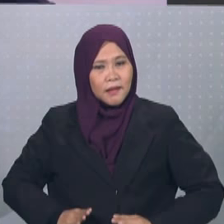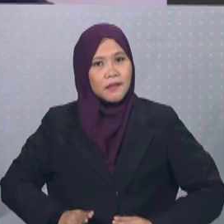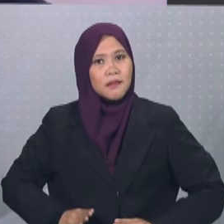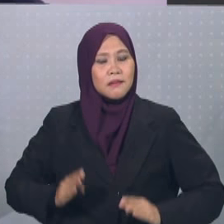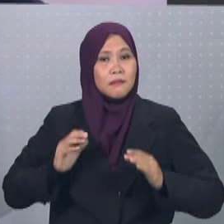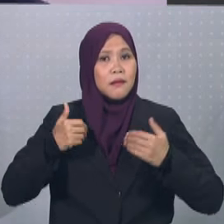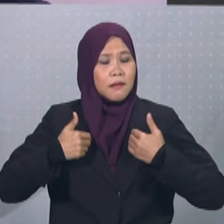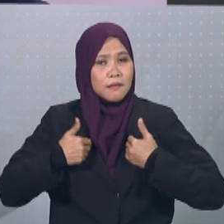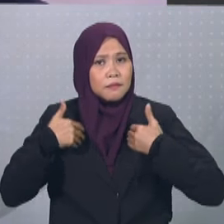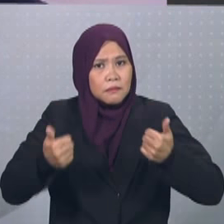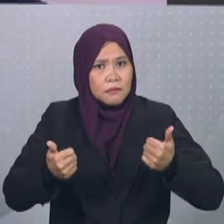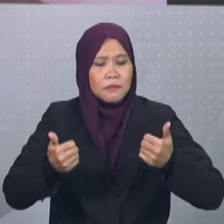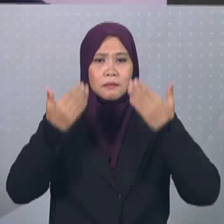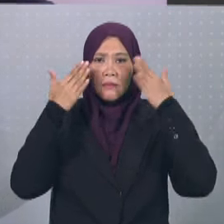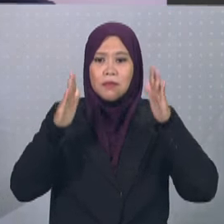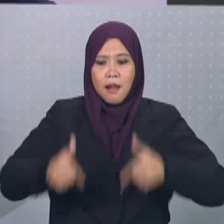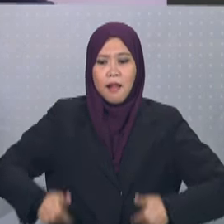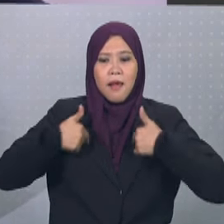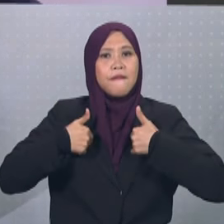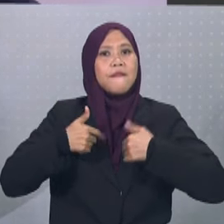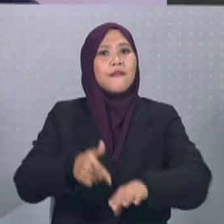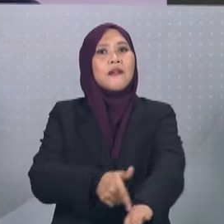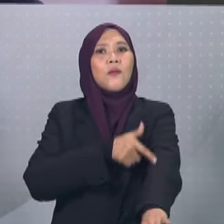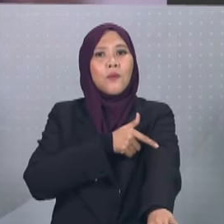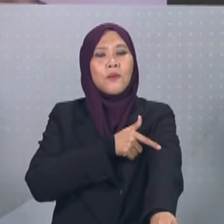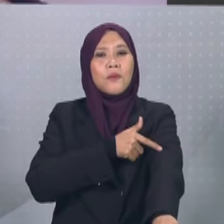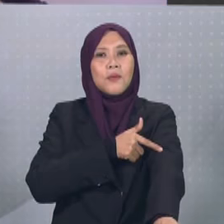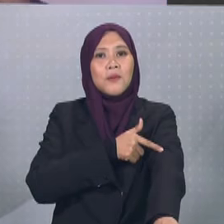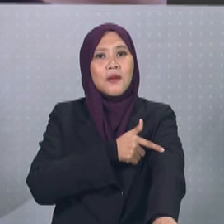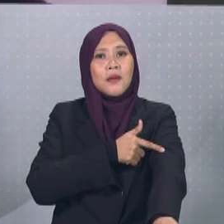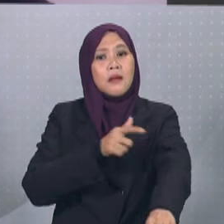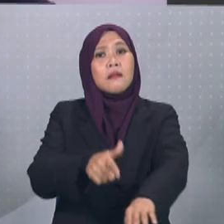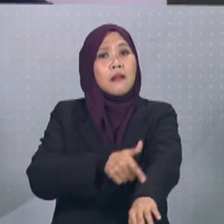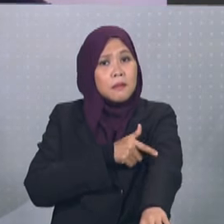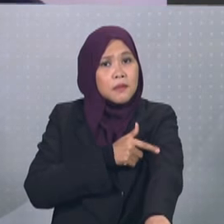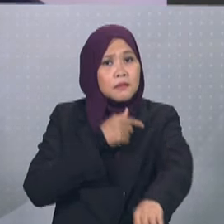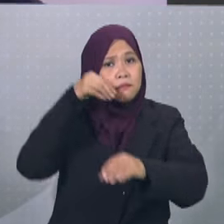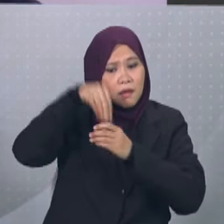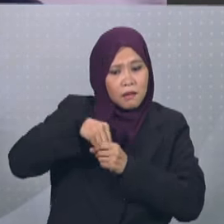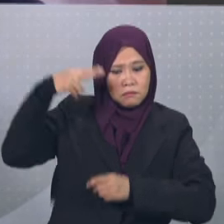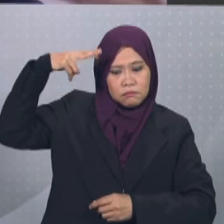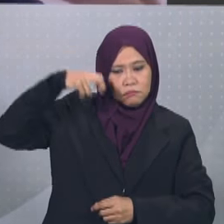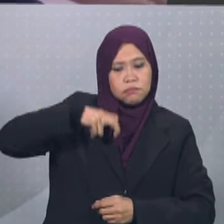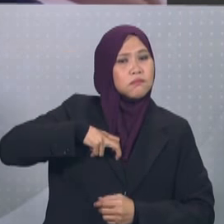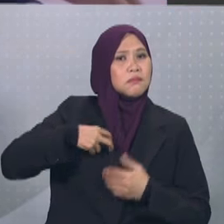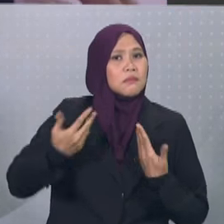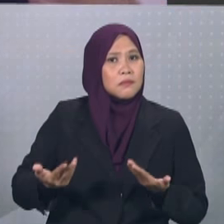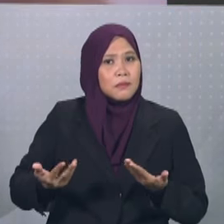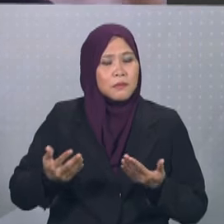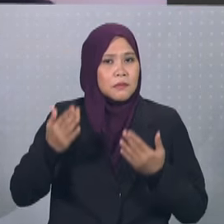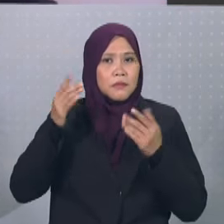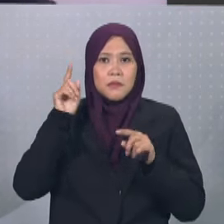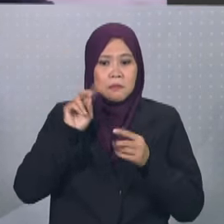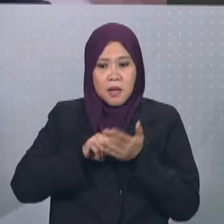dalam badan mereka itu sama ada ia lifelong. Maksudnya lifelong ni adalah adakah ia selama-lamanya, maksudnya bila seorang dijangkiti dan dia tak